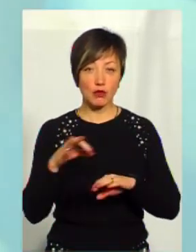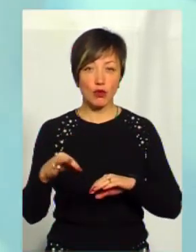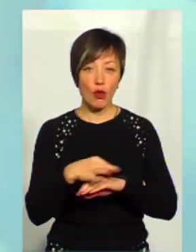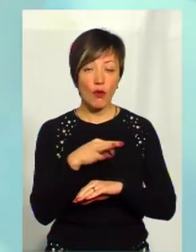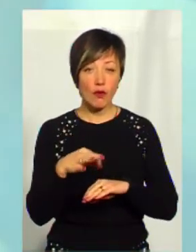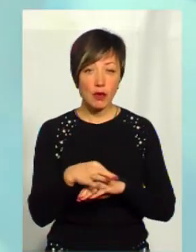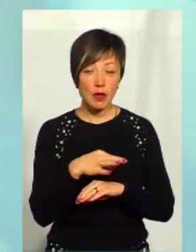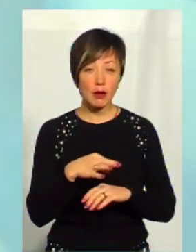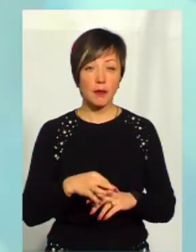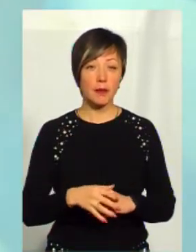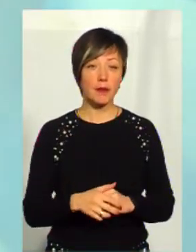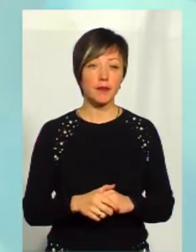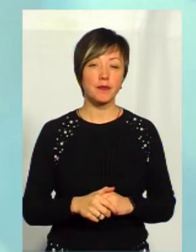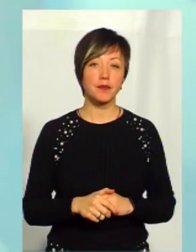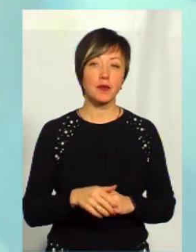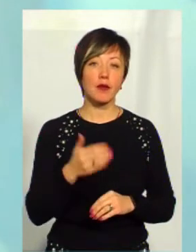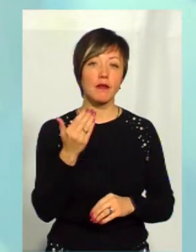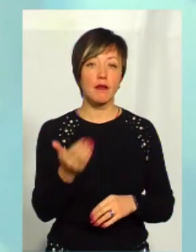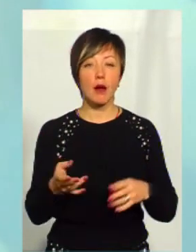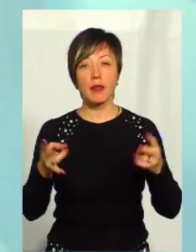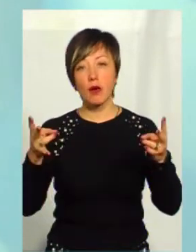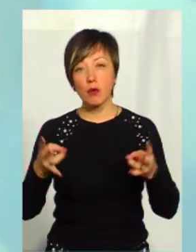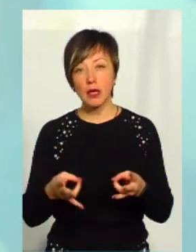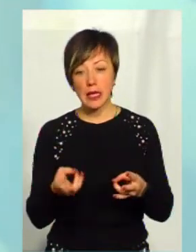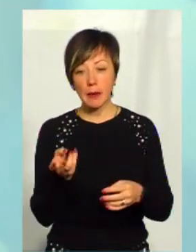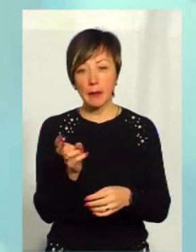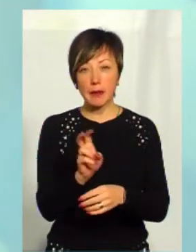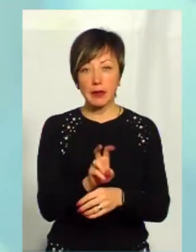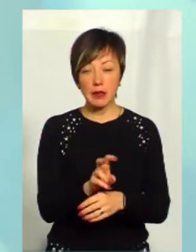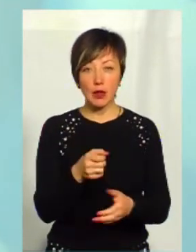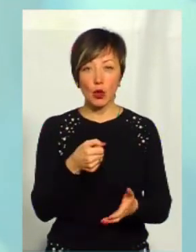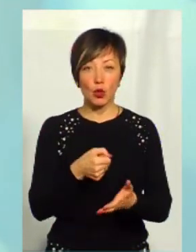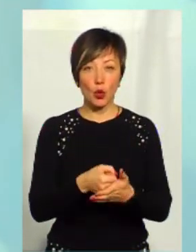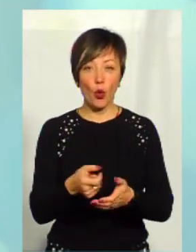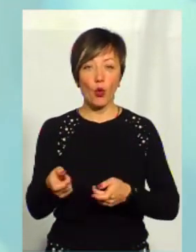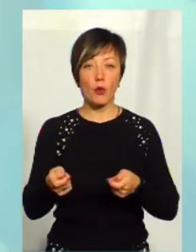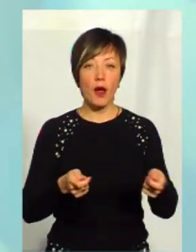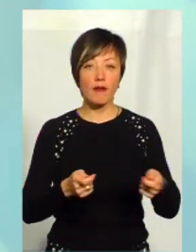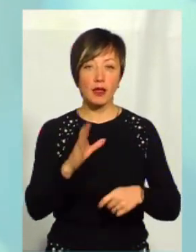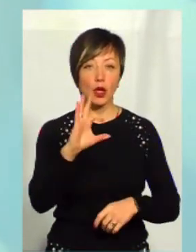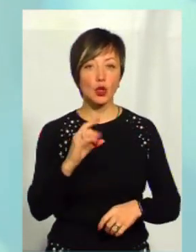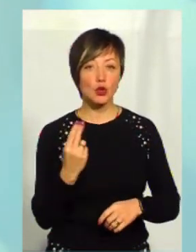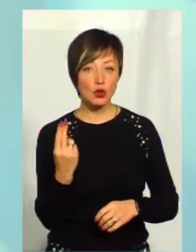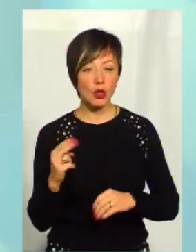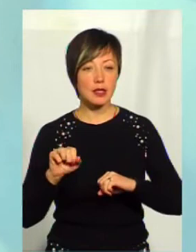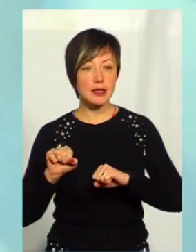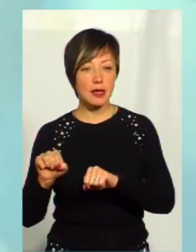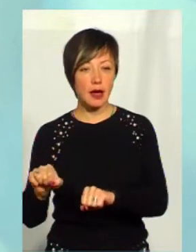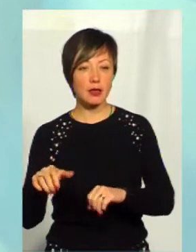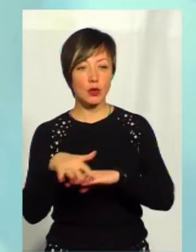випадком. От, а вам необхідно просто підійти до управління соціального захисту